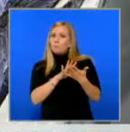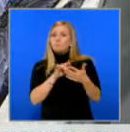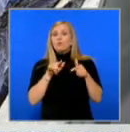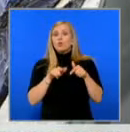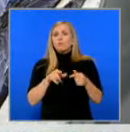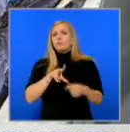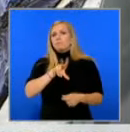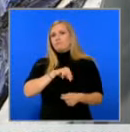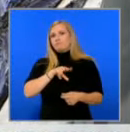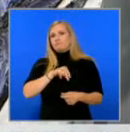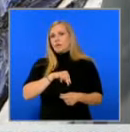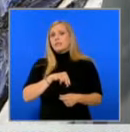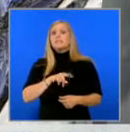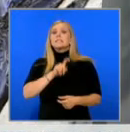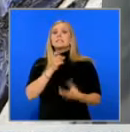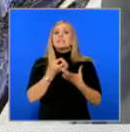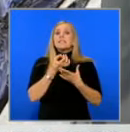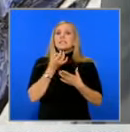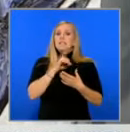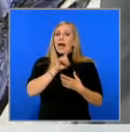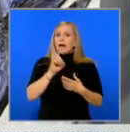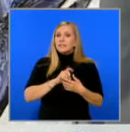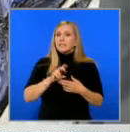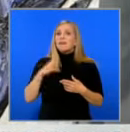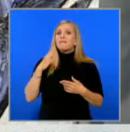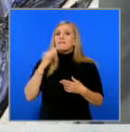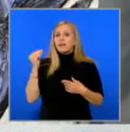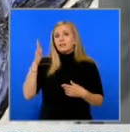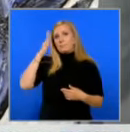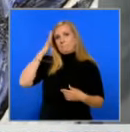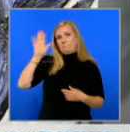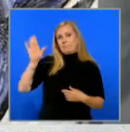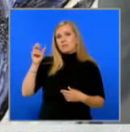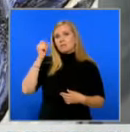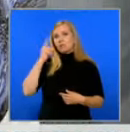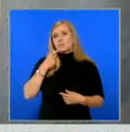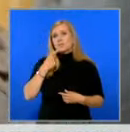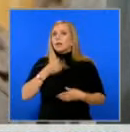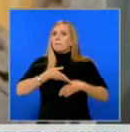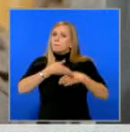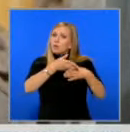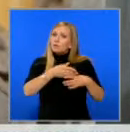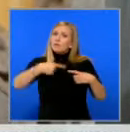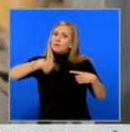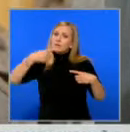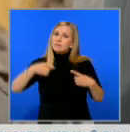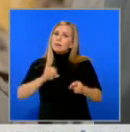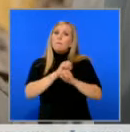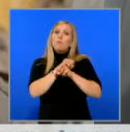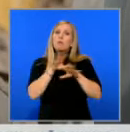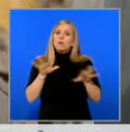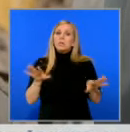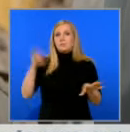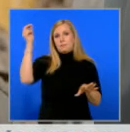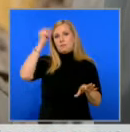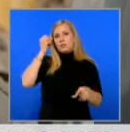на много награди между които златен век на министерството на културата за особен принос в развитието и популяризирането на